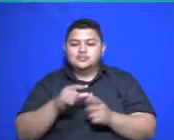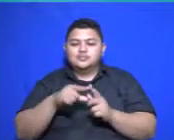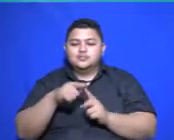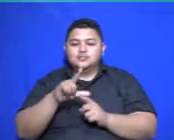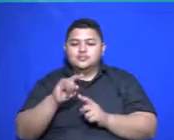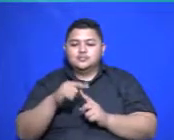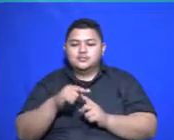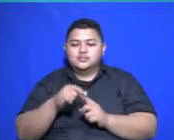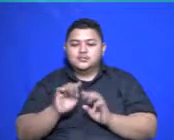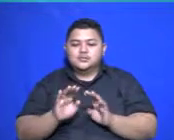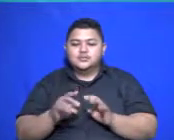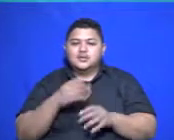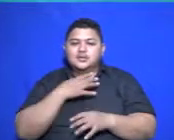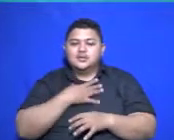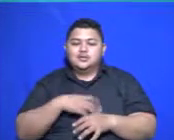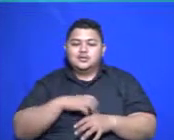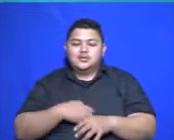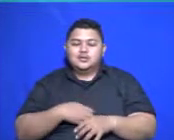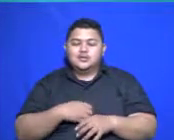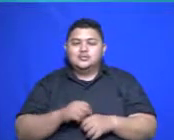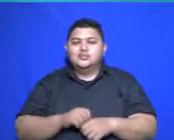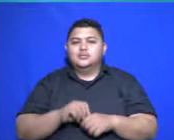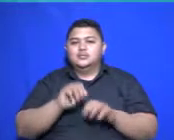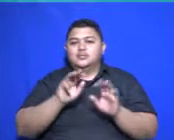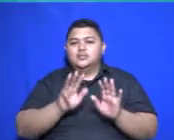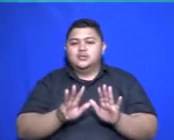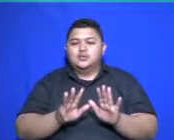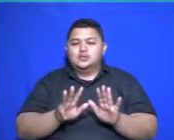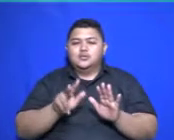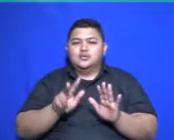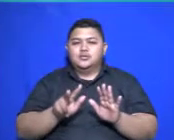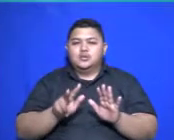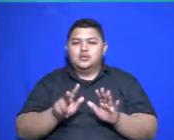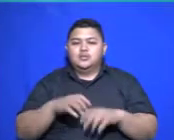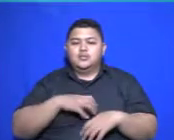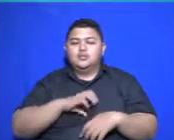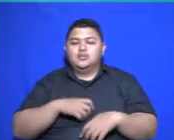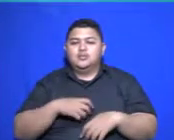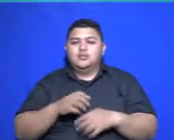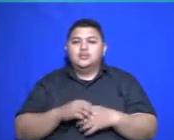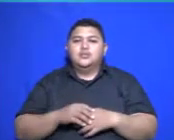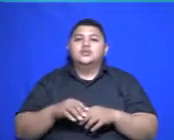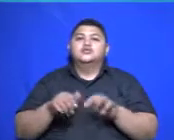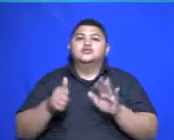meraih banyak medali. Total 98 medali yang diraih dan menjadi juara